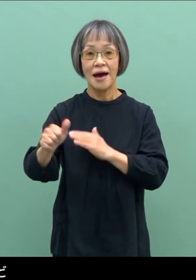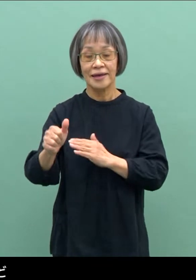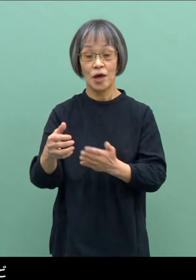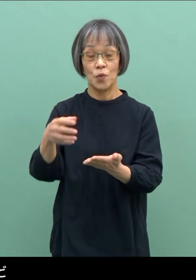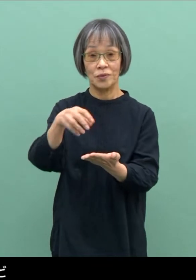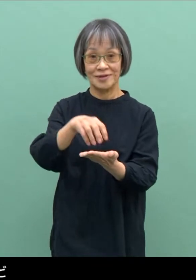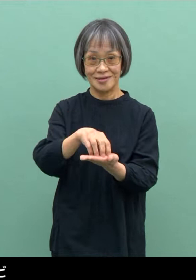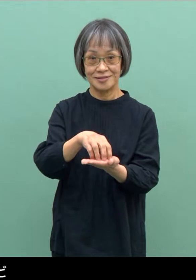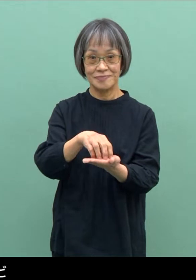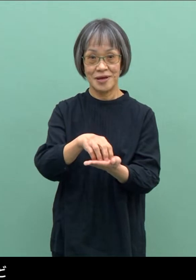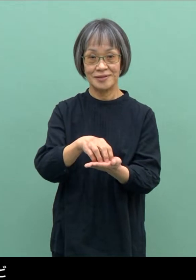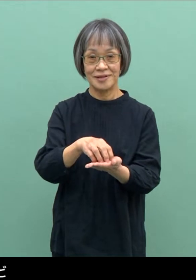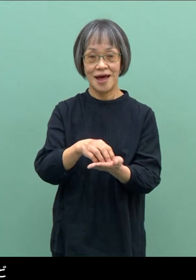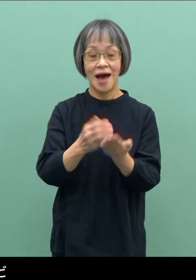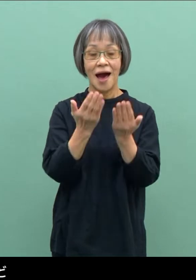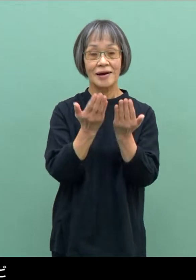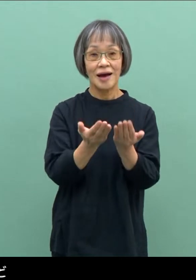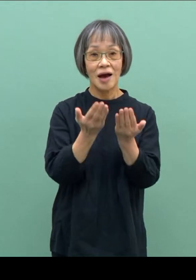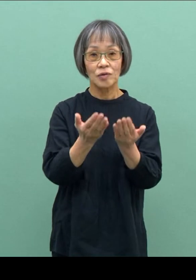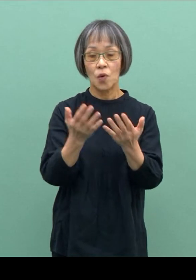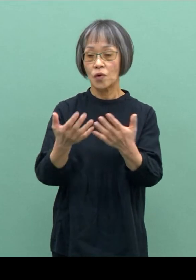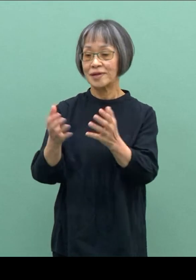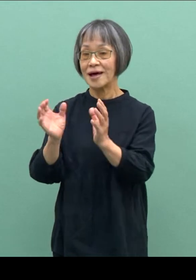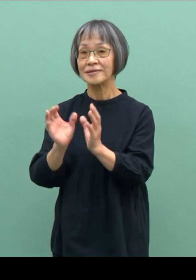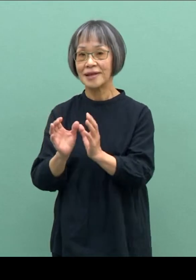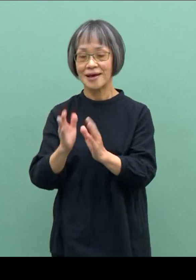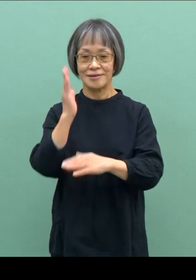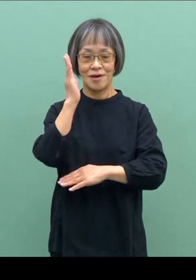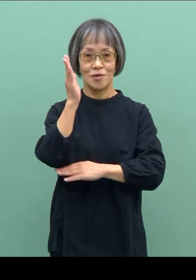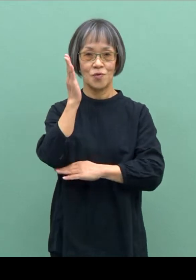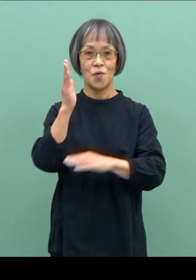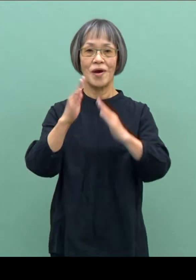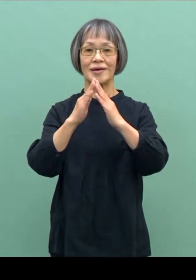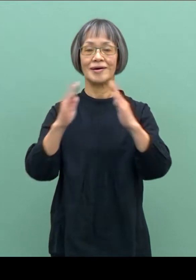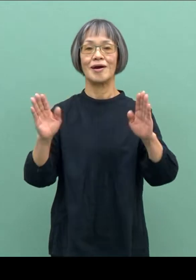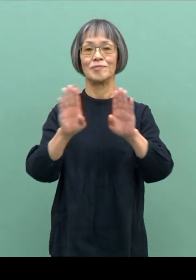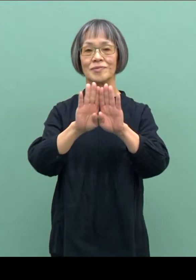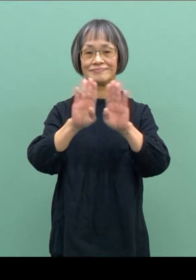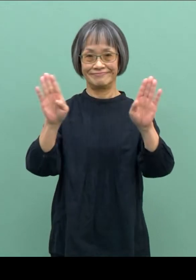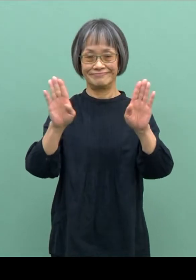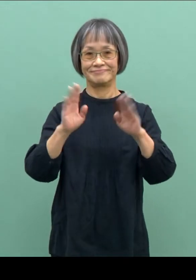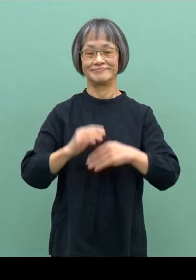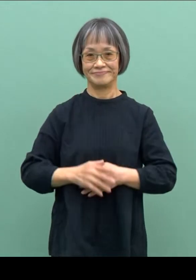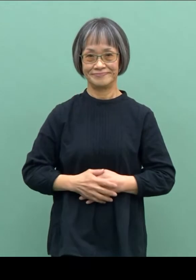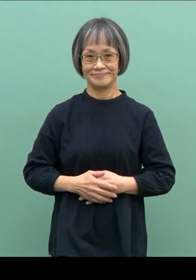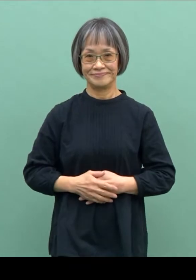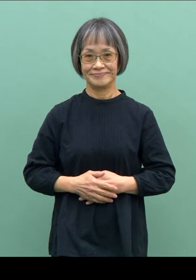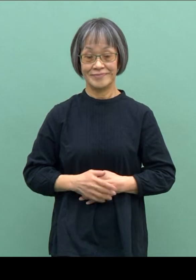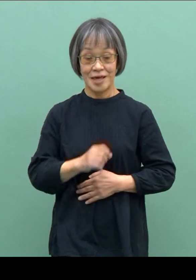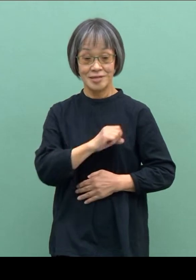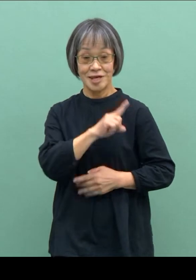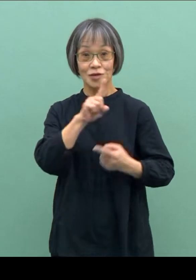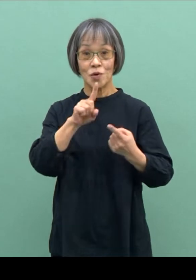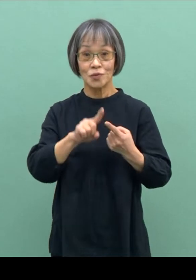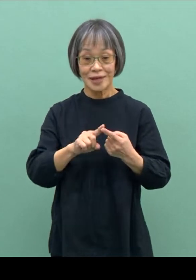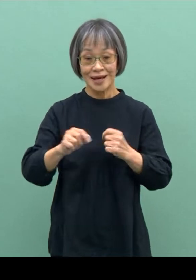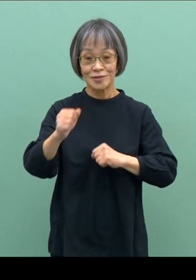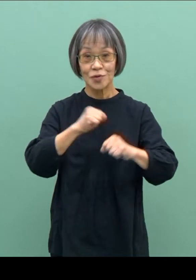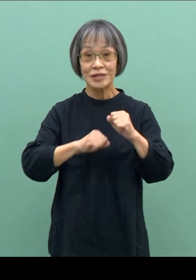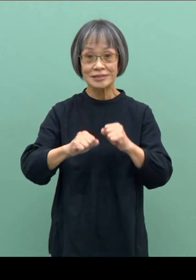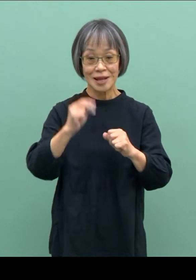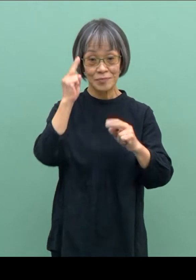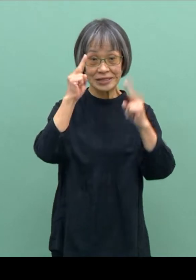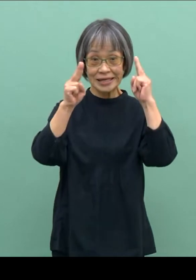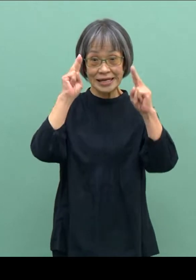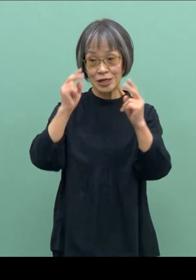派遣制度を創設しました。また学校や各種団体などで講演を実施しています。 SDGs に積極